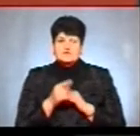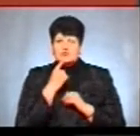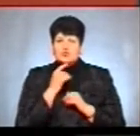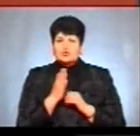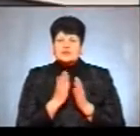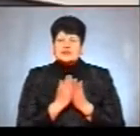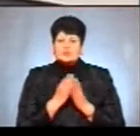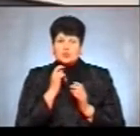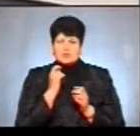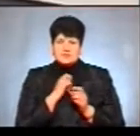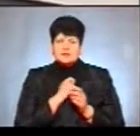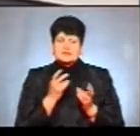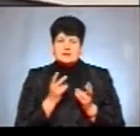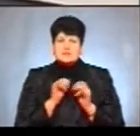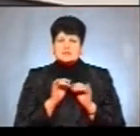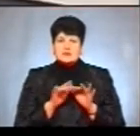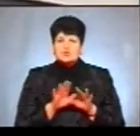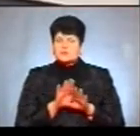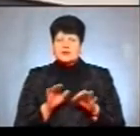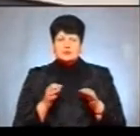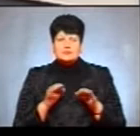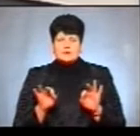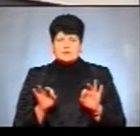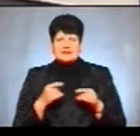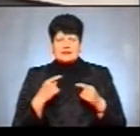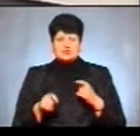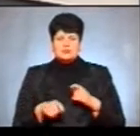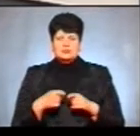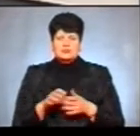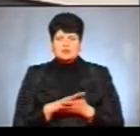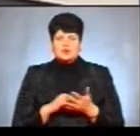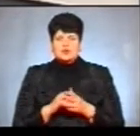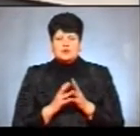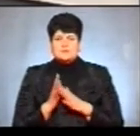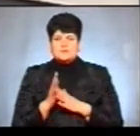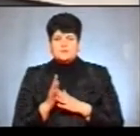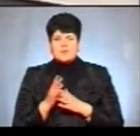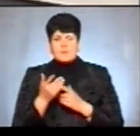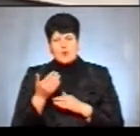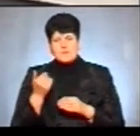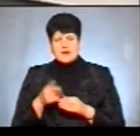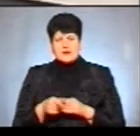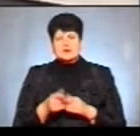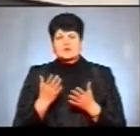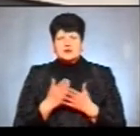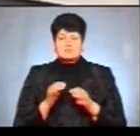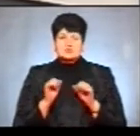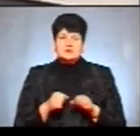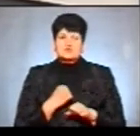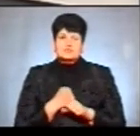України? Безумовно, вжити заходів, щоб не допустити дальнішого пошкодження цих рослин. Тобто попередити, якщо є можливість